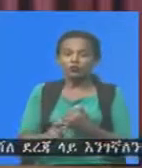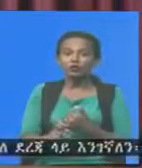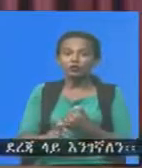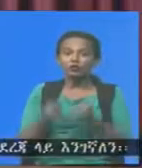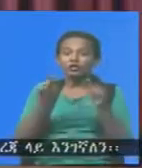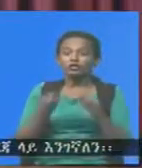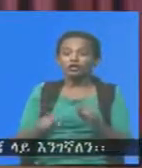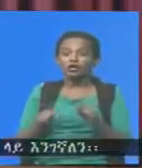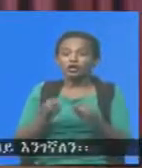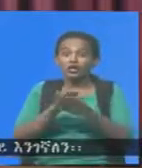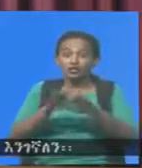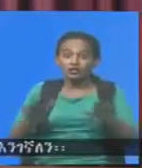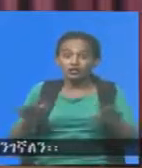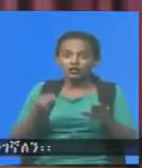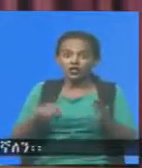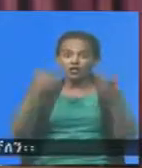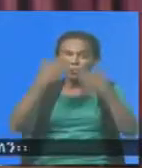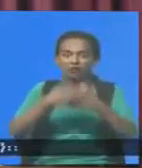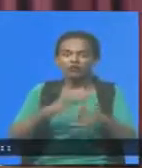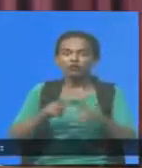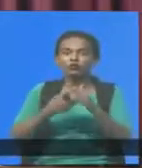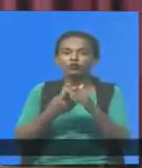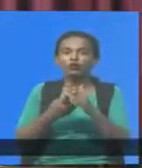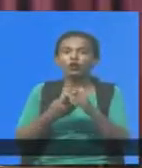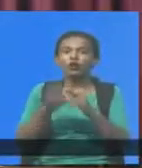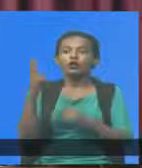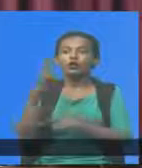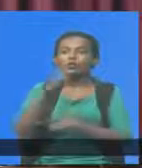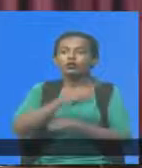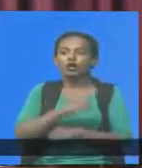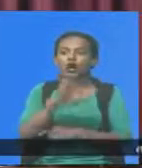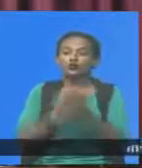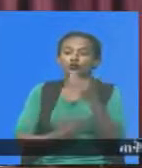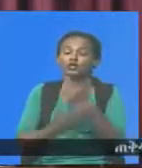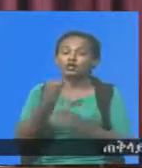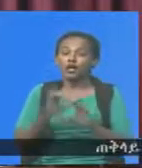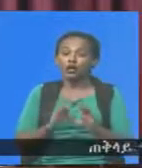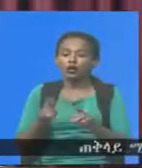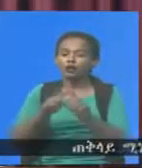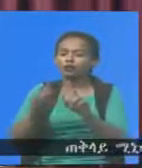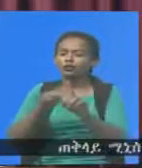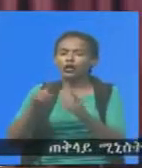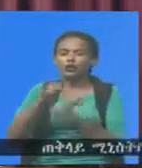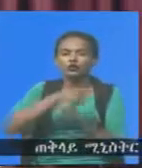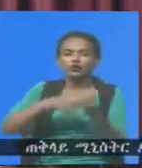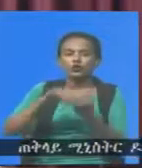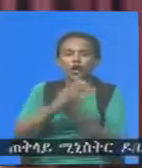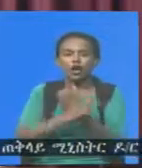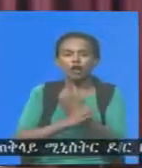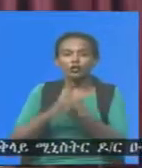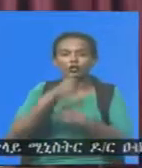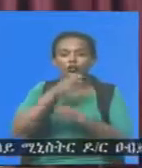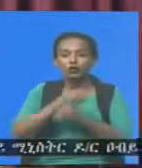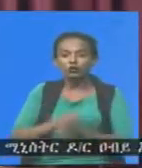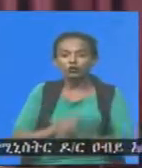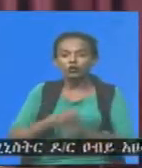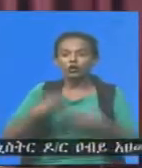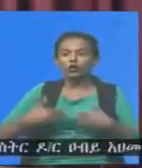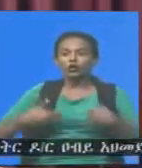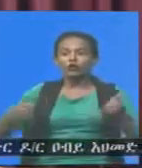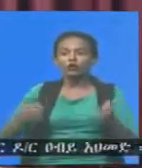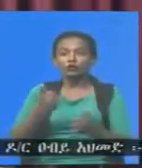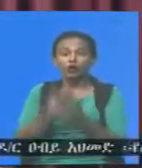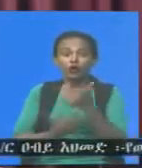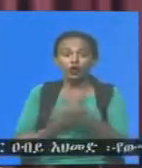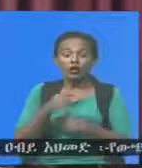ዛሬ ከጨረስን በኋላ ዛሬ ማታ ጀምሮ ለሁለት ቀናት ውይይት እናደርጋለን። የተለያየ ዞን ከሀገር ሽማግሌዎች ከወጣቶች ጋር እንወያያለን።